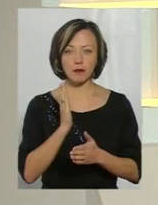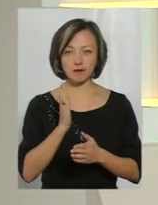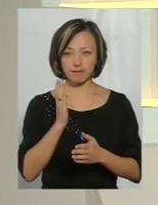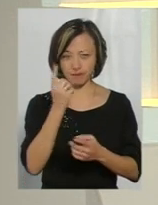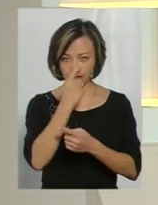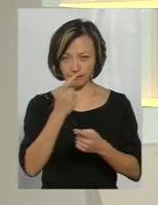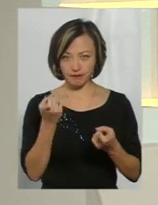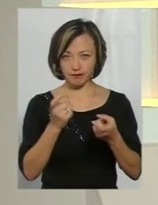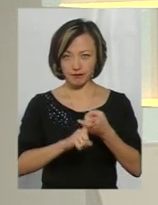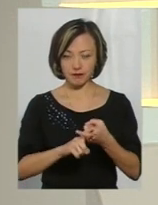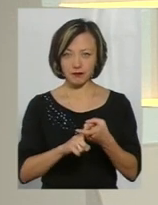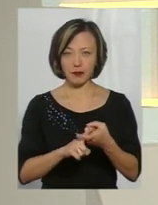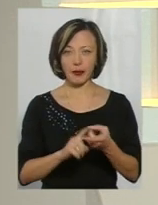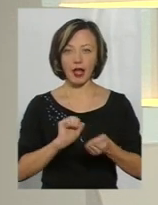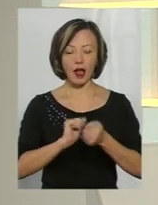включення з